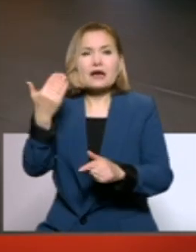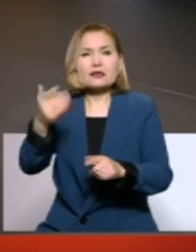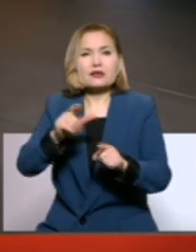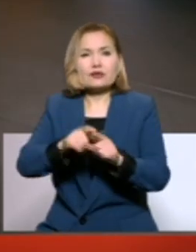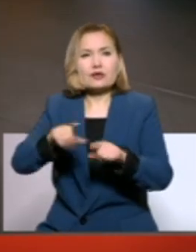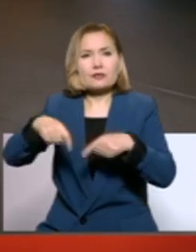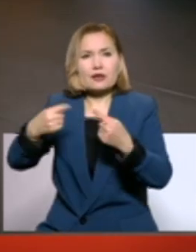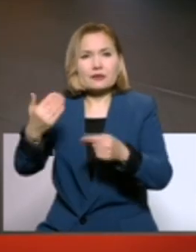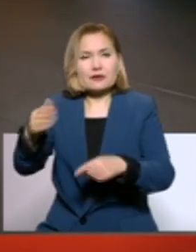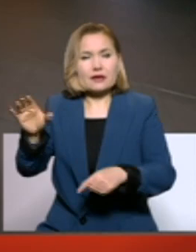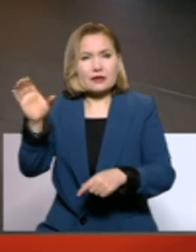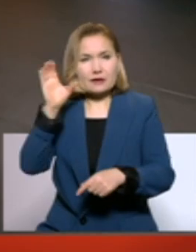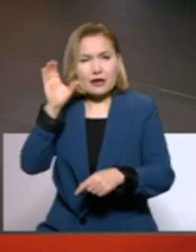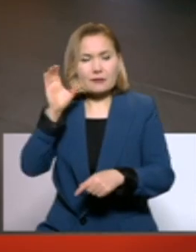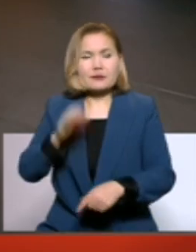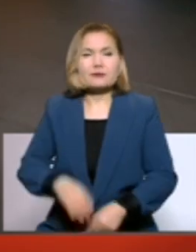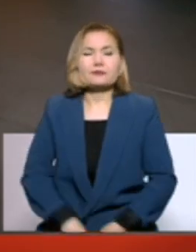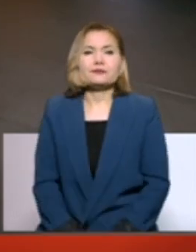эфирдесіз.